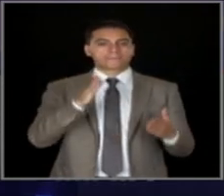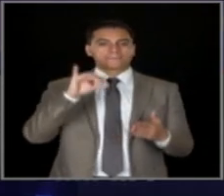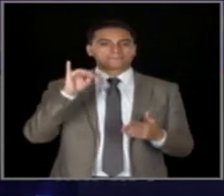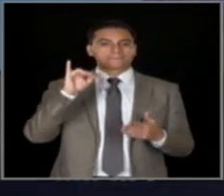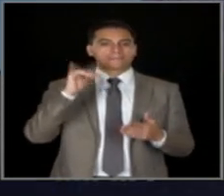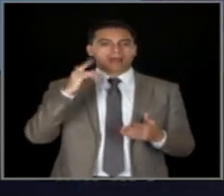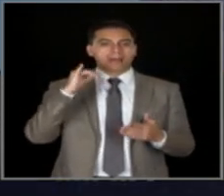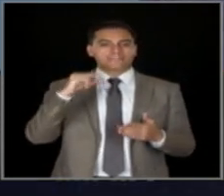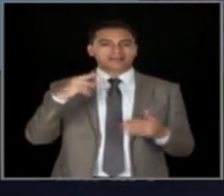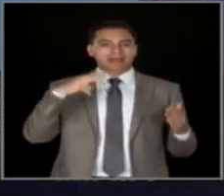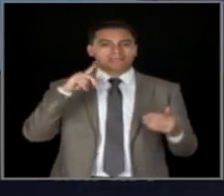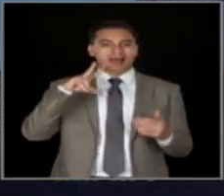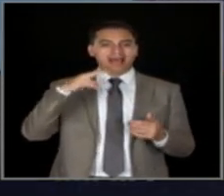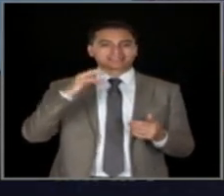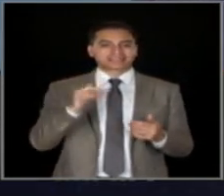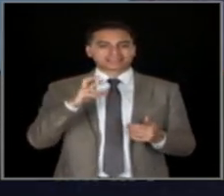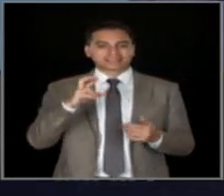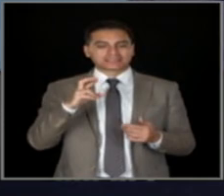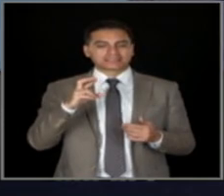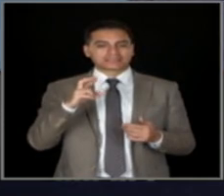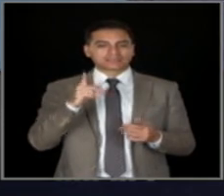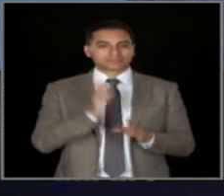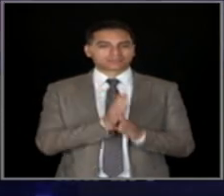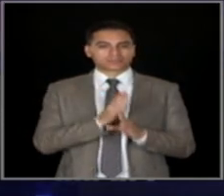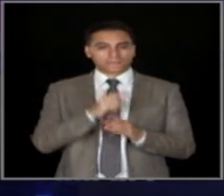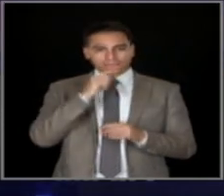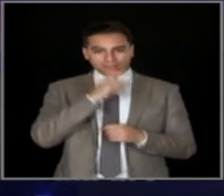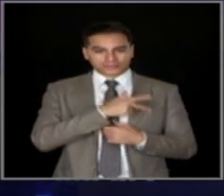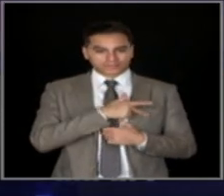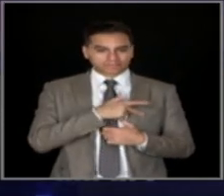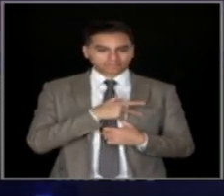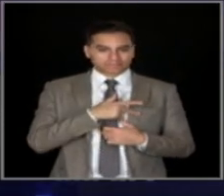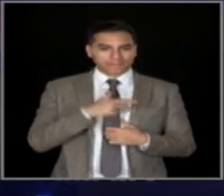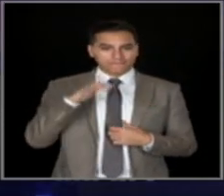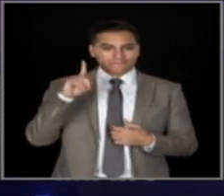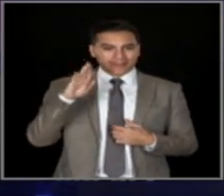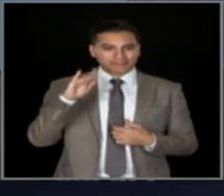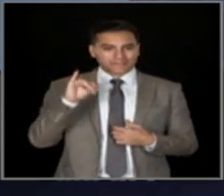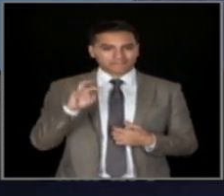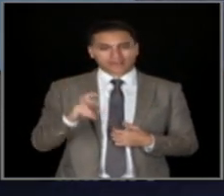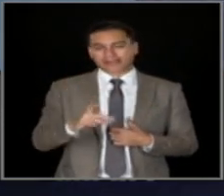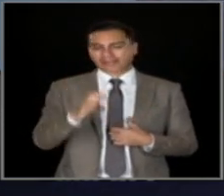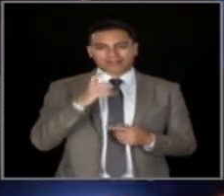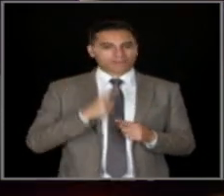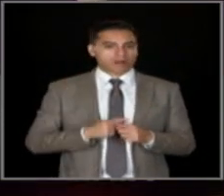ومدلان طبر. إجابتك؟ بسمة. بسمة إجابة خاطئة.